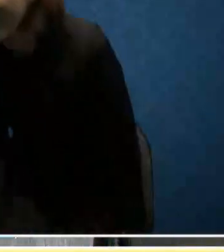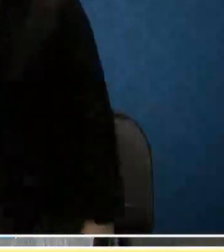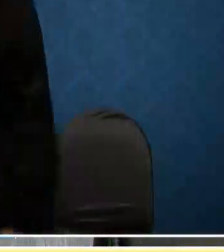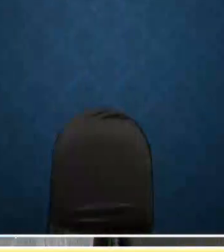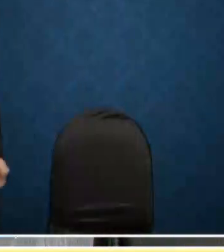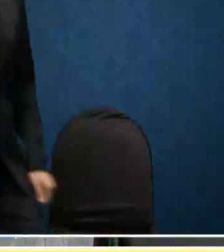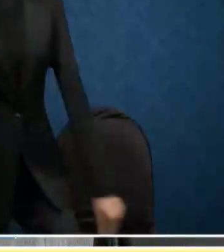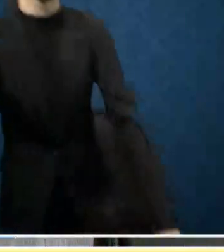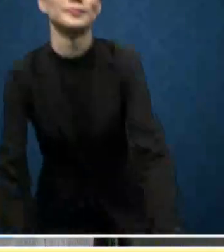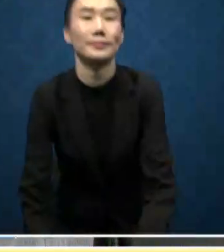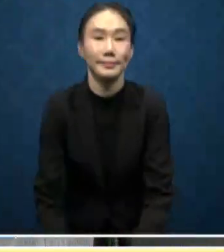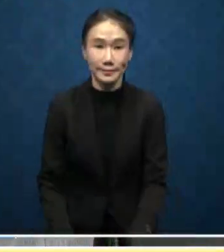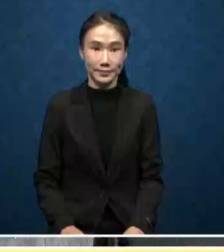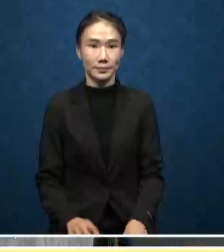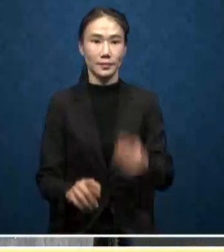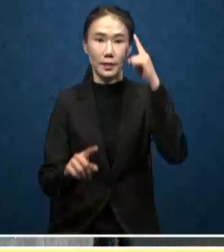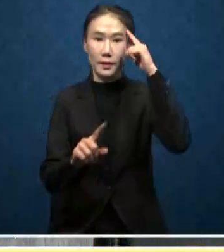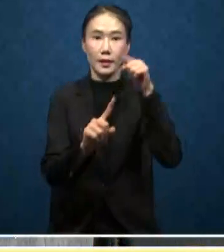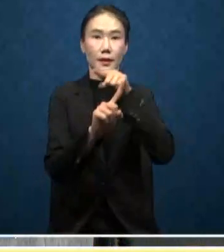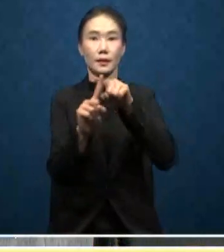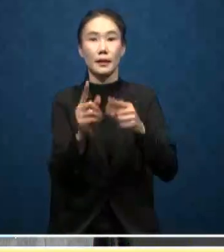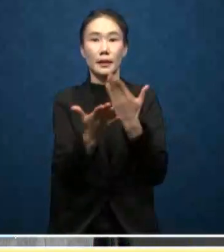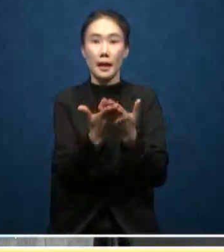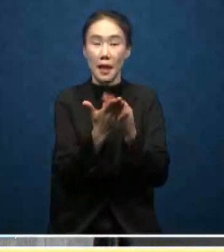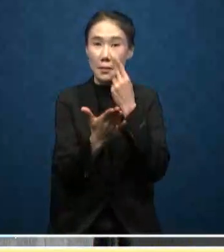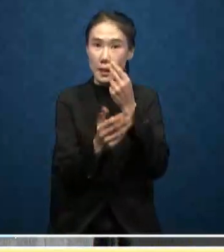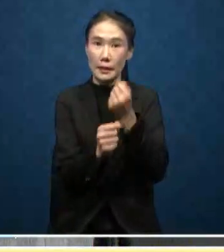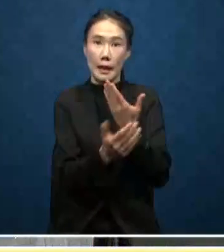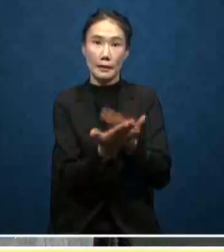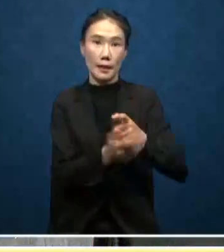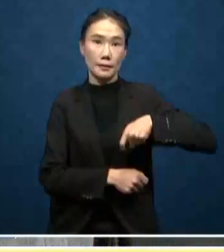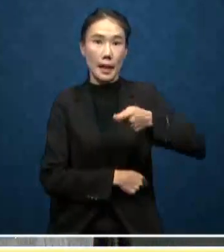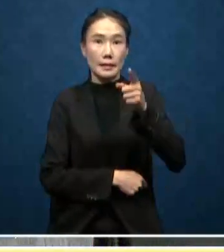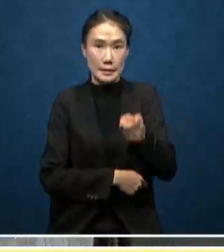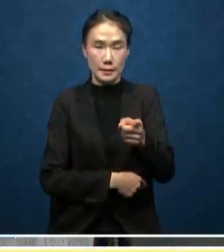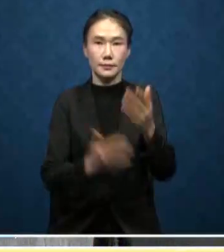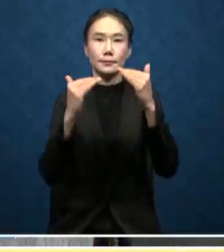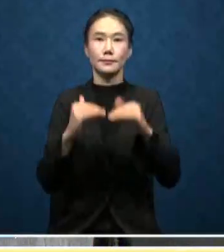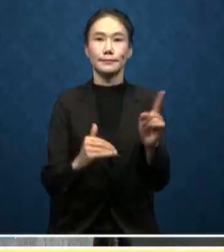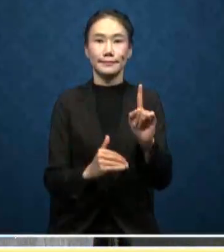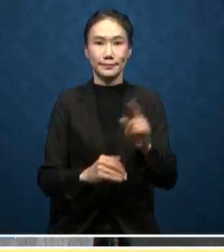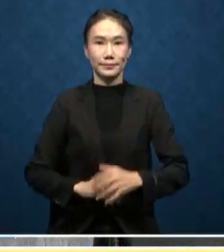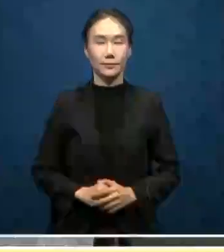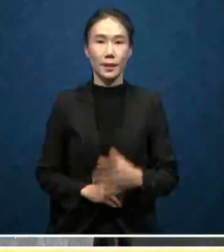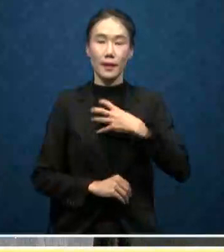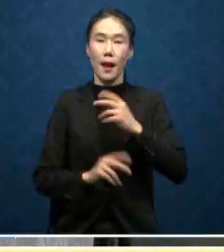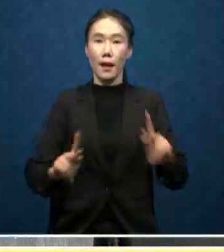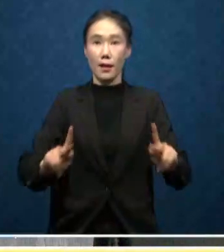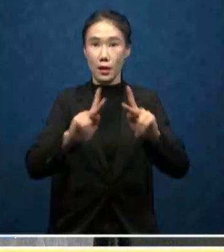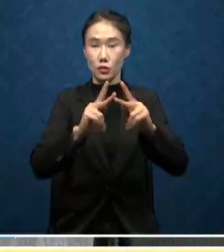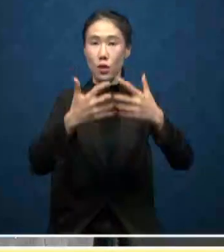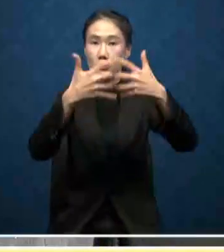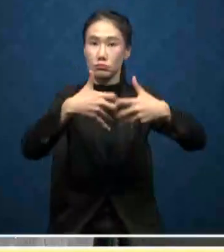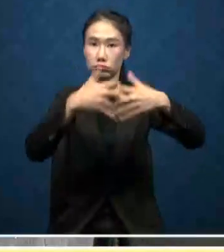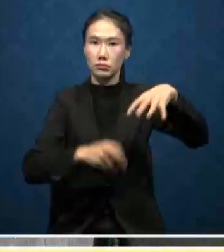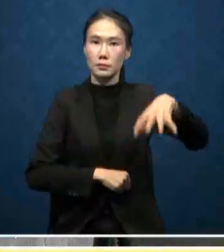ค่าใช้จ่ายตามใช้จ่ายจริงหรือไม่คิดค่าใช้จ่ายหากเป็นไปได้เป็นต้นสุดท้ายขอให้กระทรวงอุตสาหกรรมพิจารณา